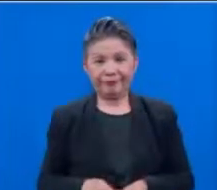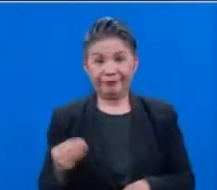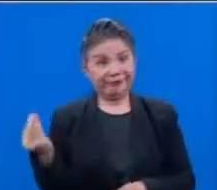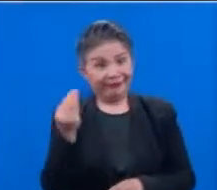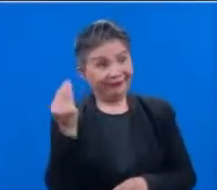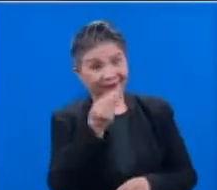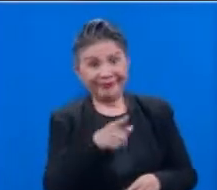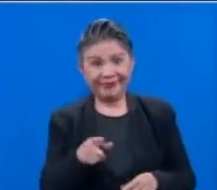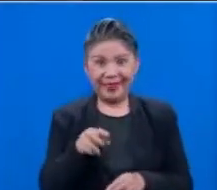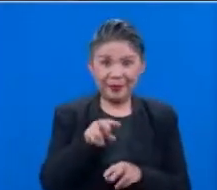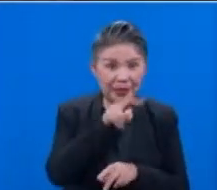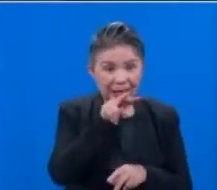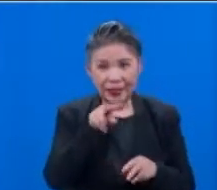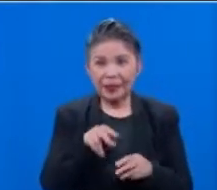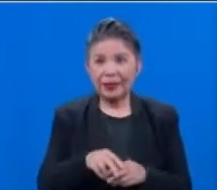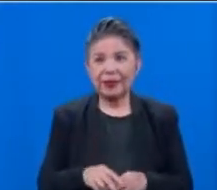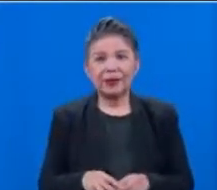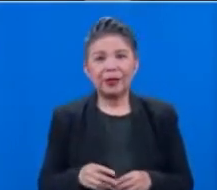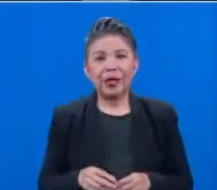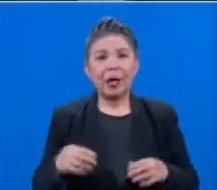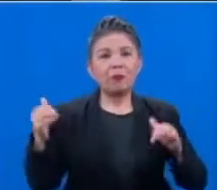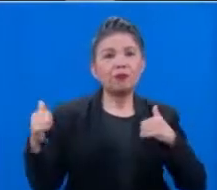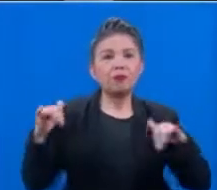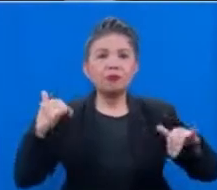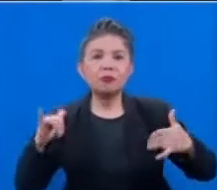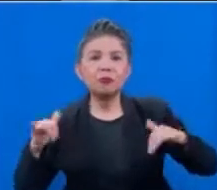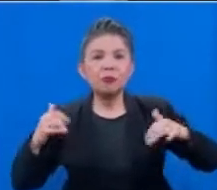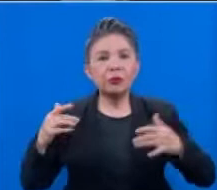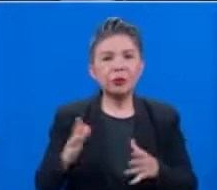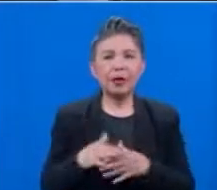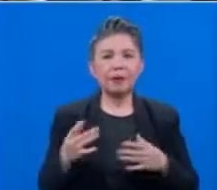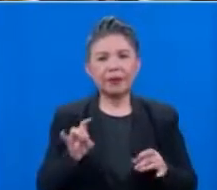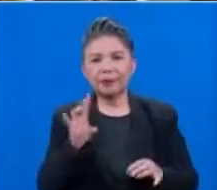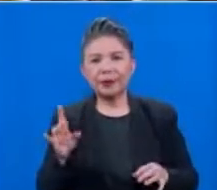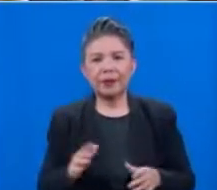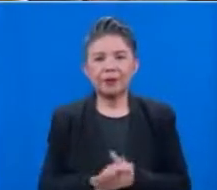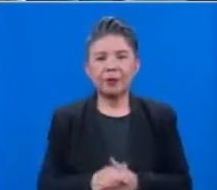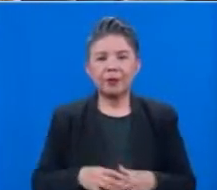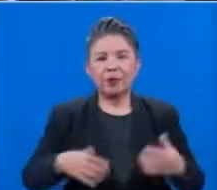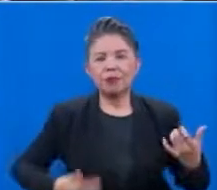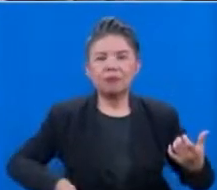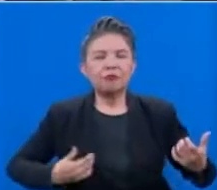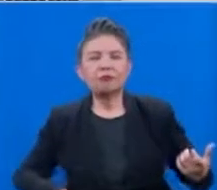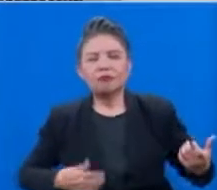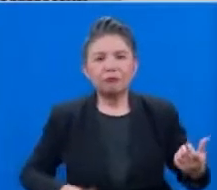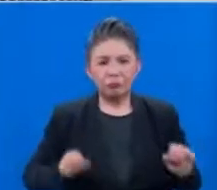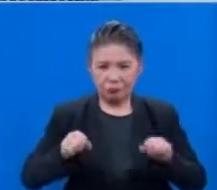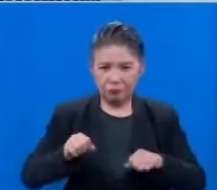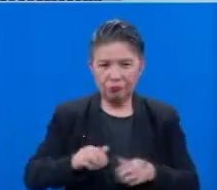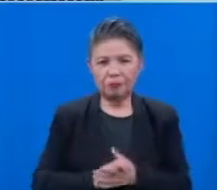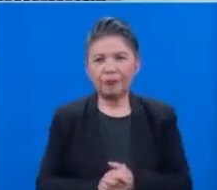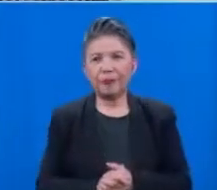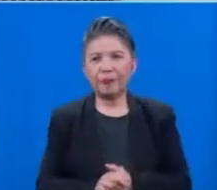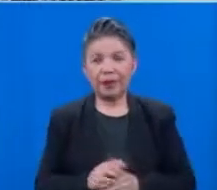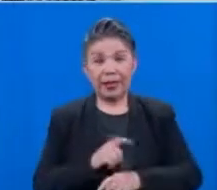sini, Anda juga dapat menyaksikan sejumlah pertunjukan yang dapat dinikmati, seperti pertunjukan musik. Nah,